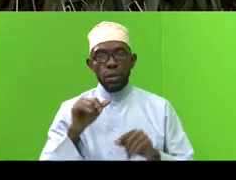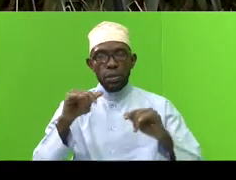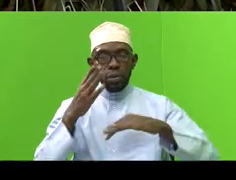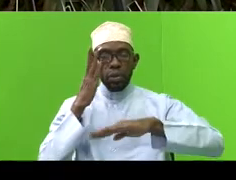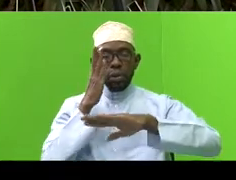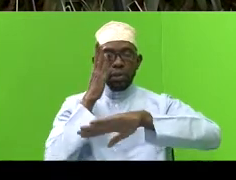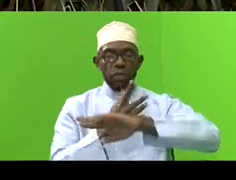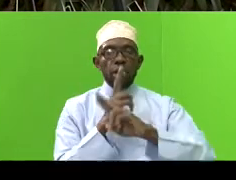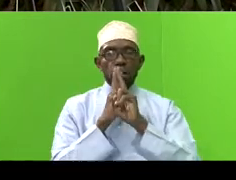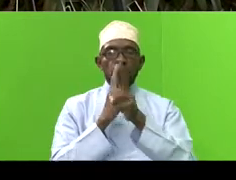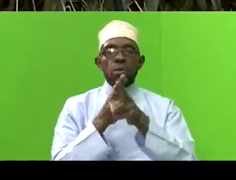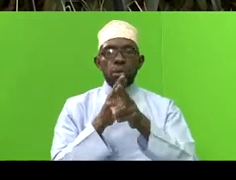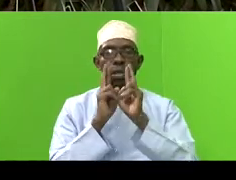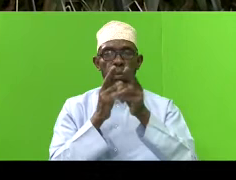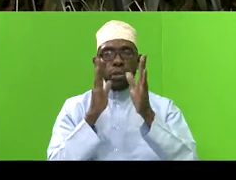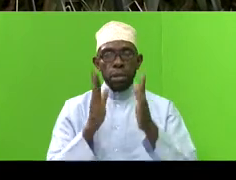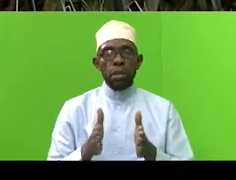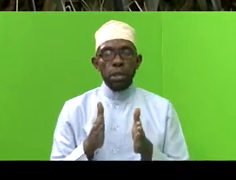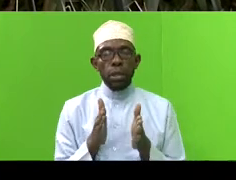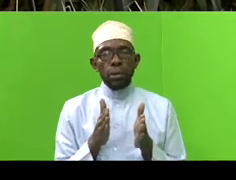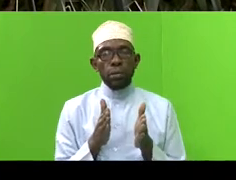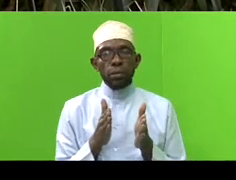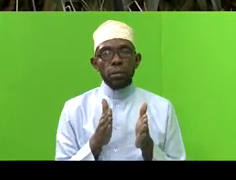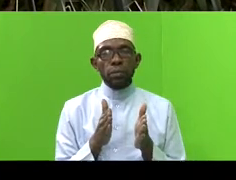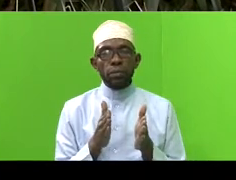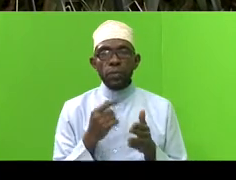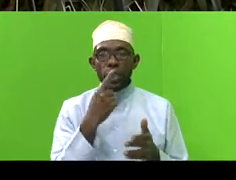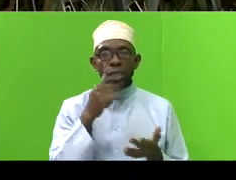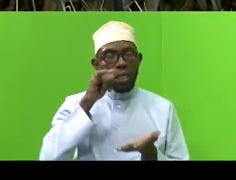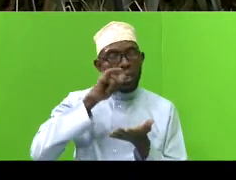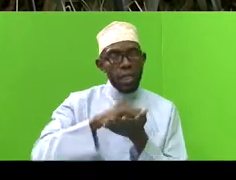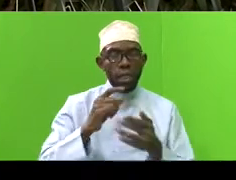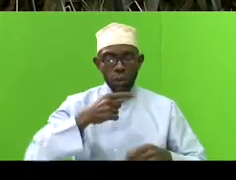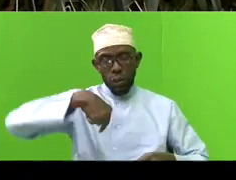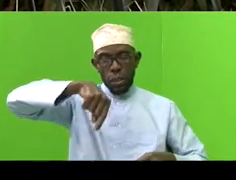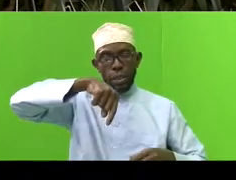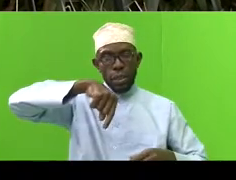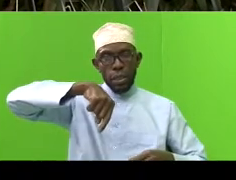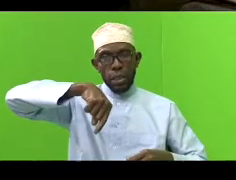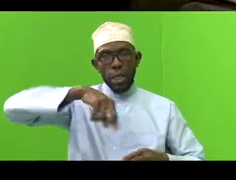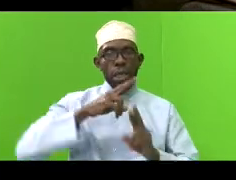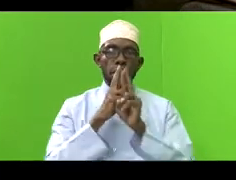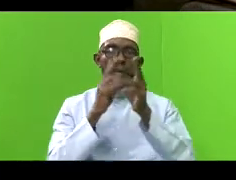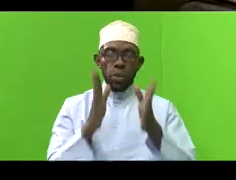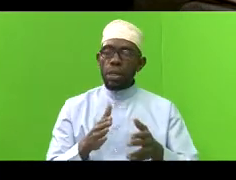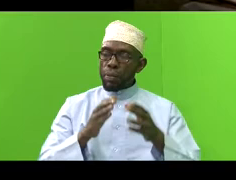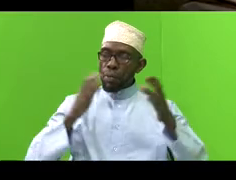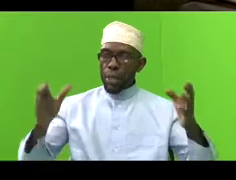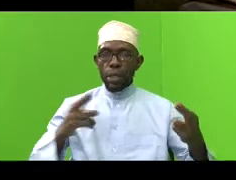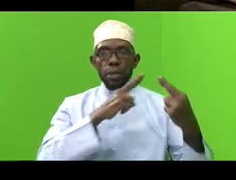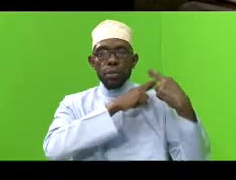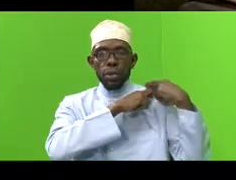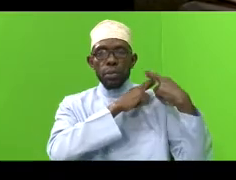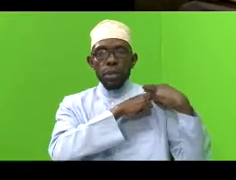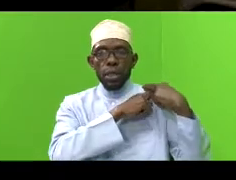manake habari, mwana habari. Wacha niseme kwamba pia sisi wana habari tunacheza sehemu kubwa katika